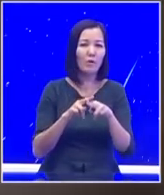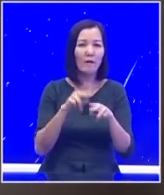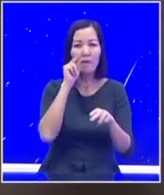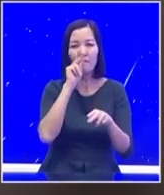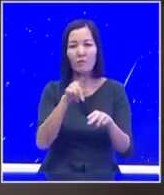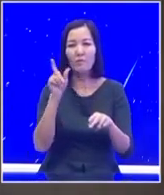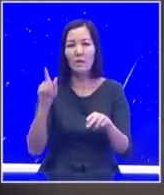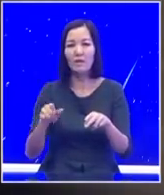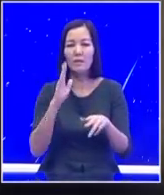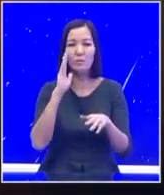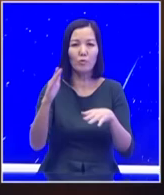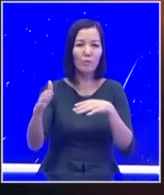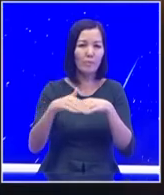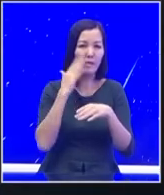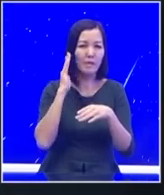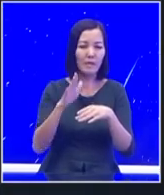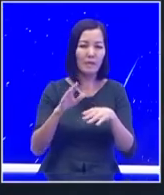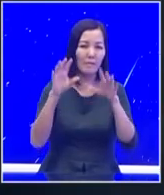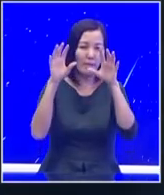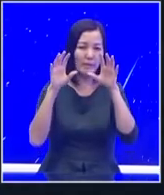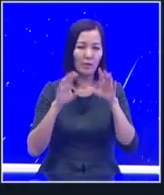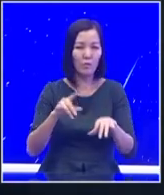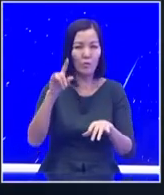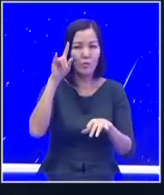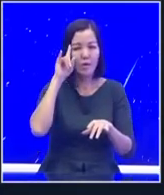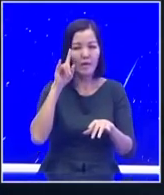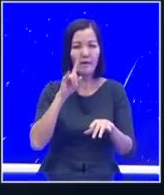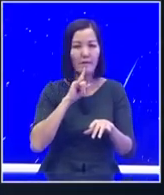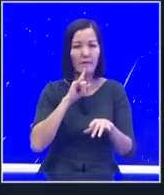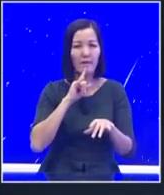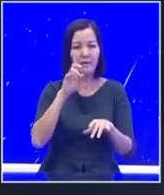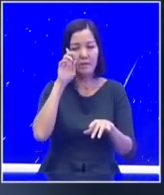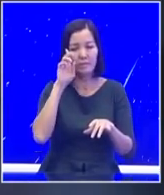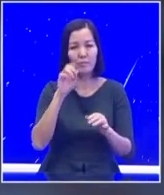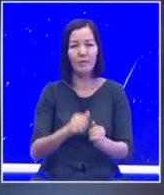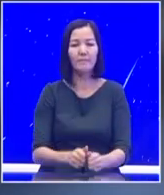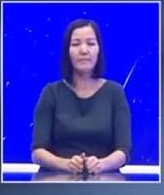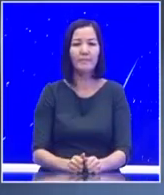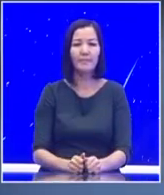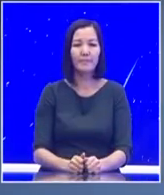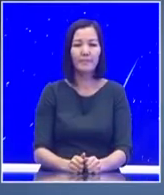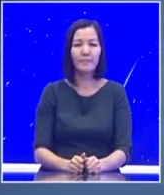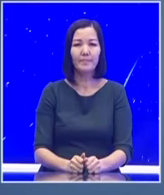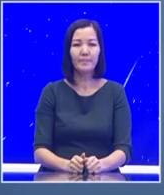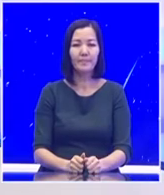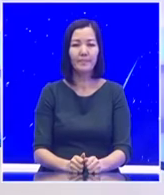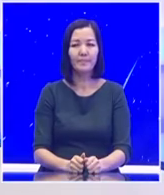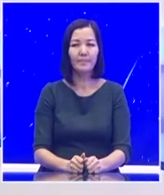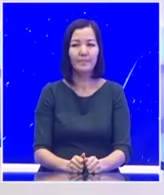в отношении виновных лиц будут приняты необходимые меры согласно законодательству Республики Казахстан.